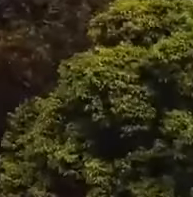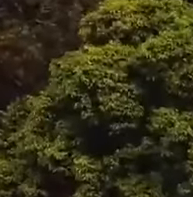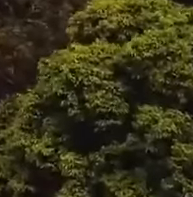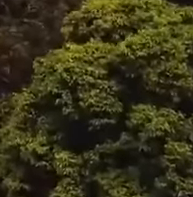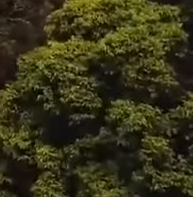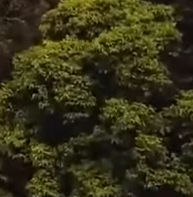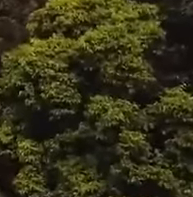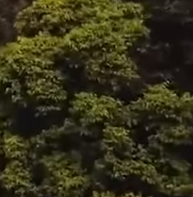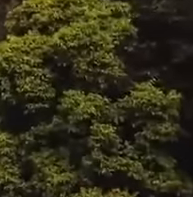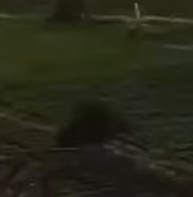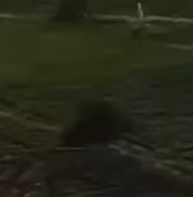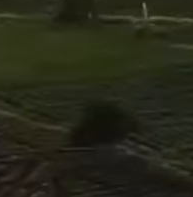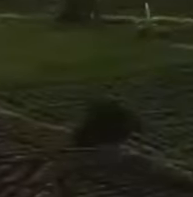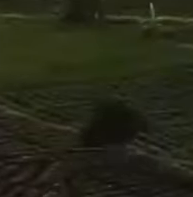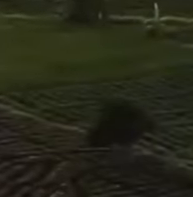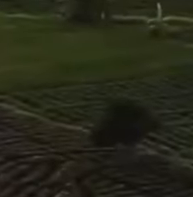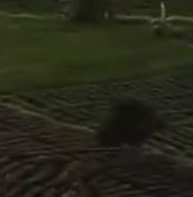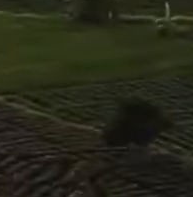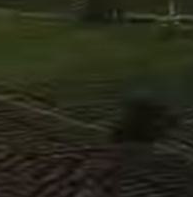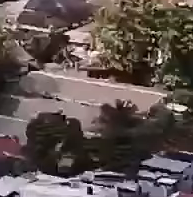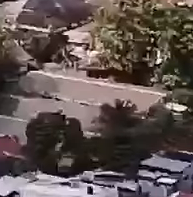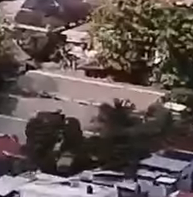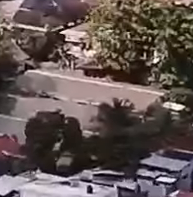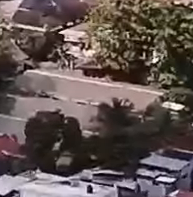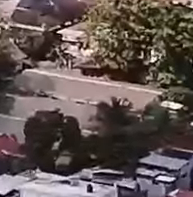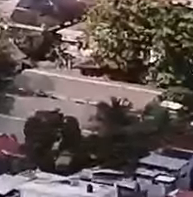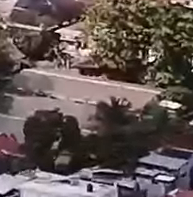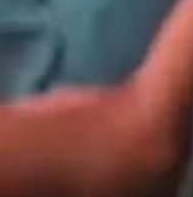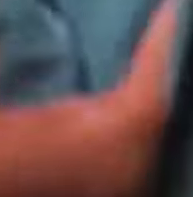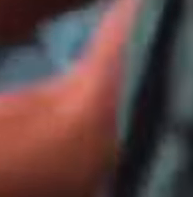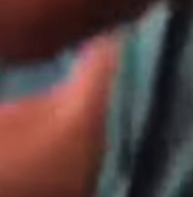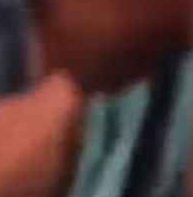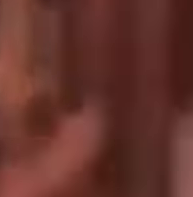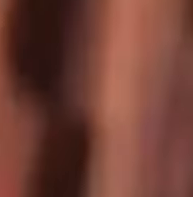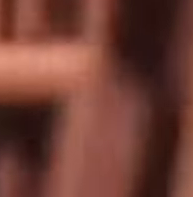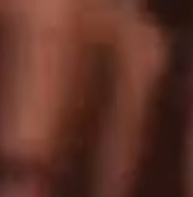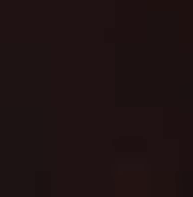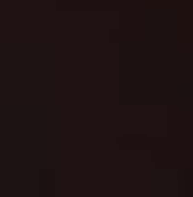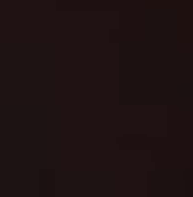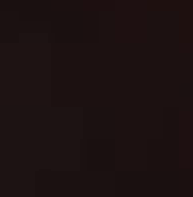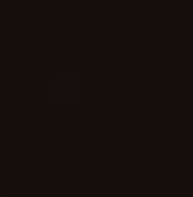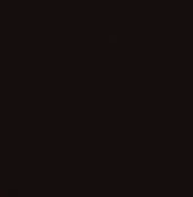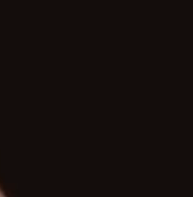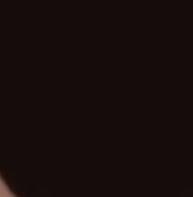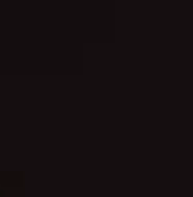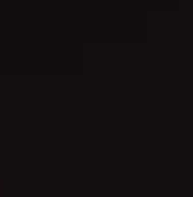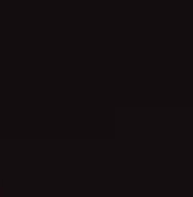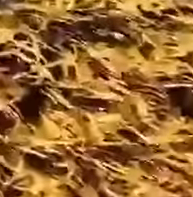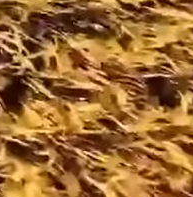Jawa Barat, tanah Pasundan yang kaya dengan sejarah, budaya, dan semangat gotong royong.